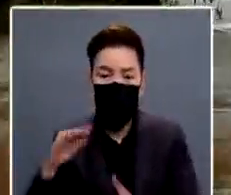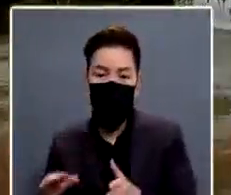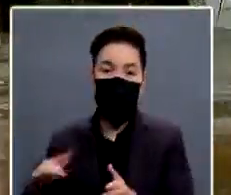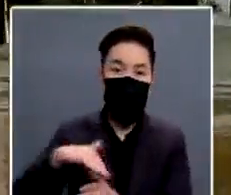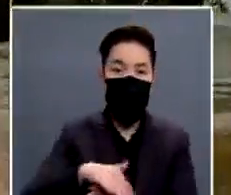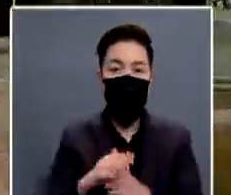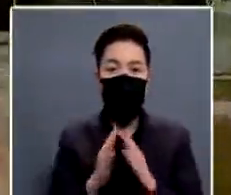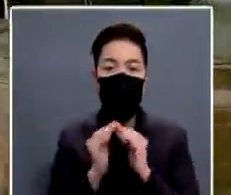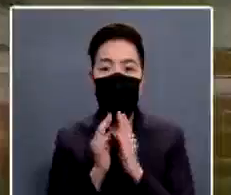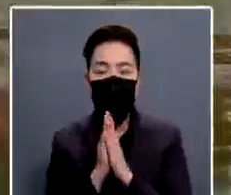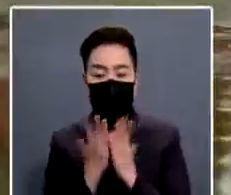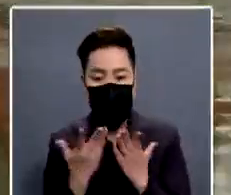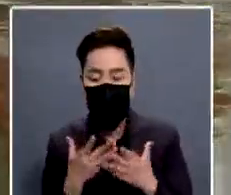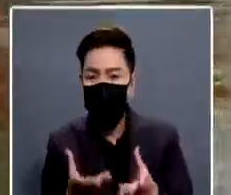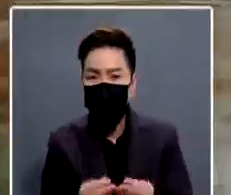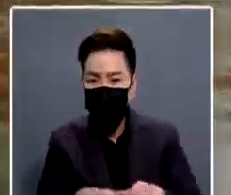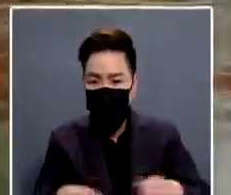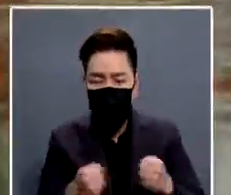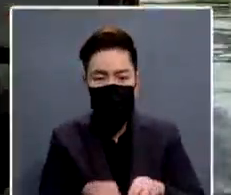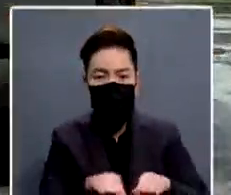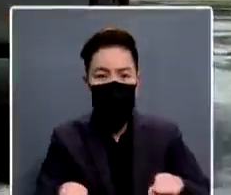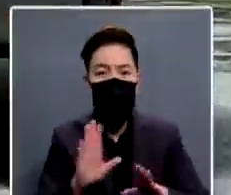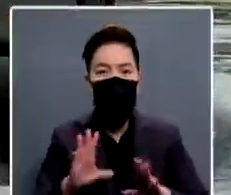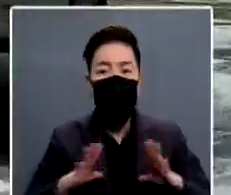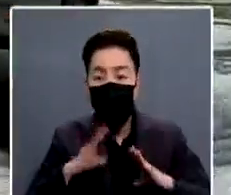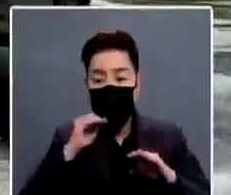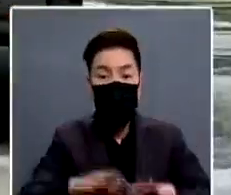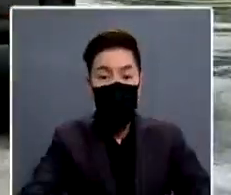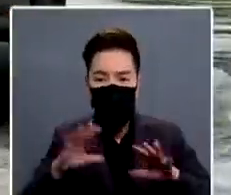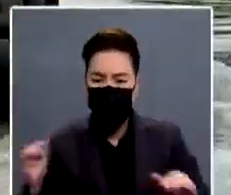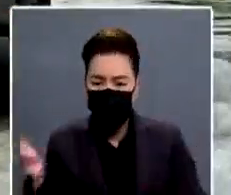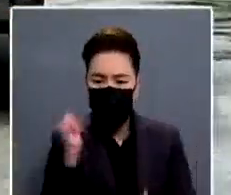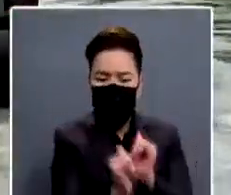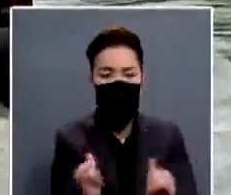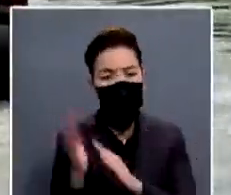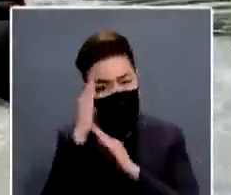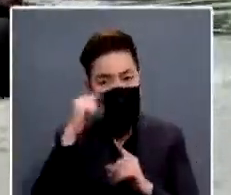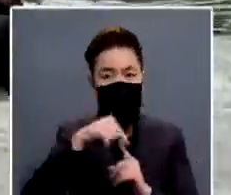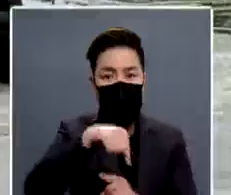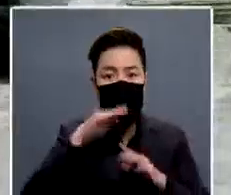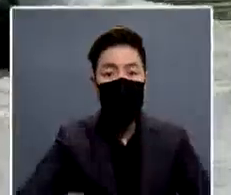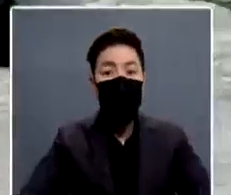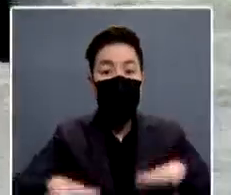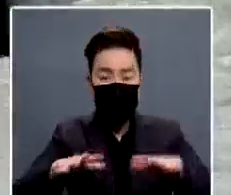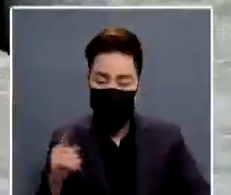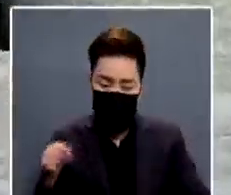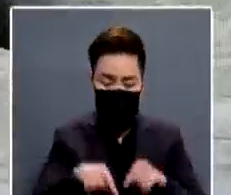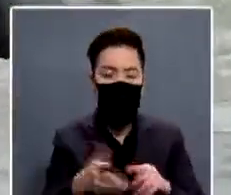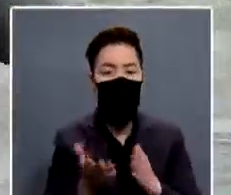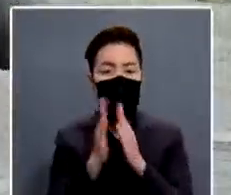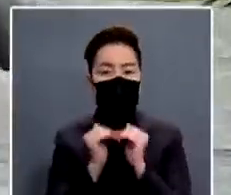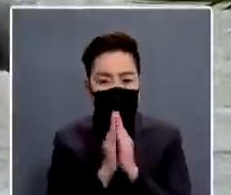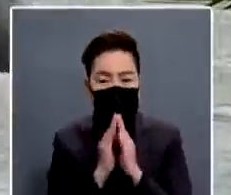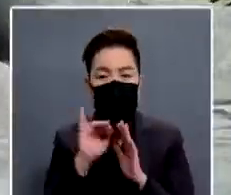เข้ามากันพื้นที่เอาไว้จอดรถแล้วก็เป็นที่พักชาวบ้านถ้าหากว่ามีน้ำท่วมมากขึ้นสูงขึ้นนะคะคุณผู้ชมคะน้ำเนี่ยนะ